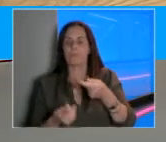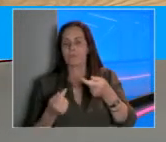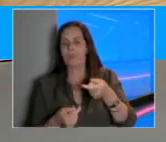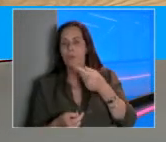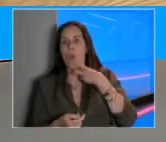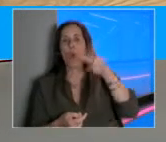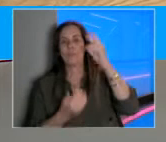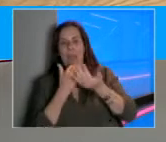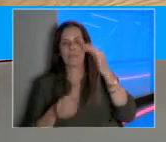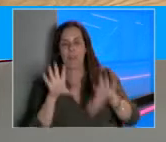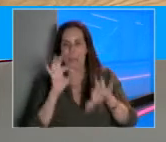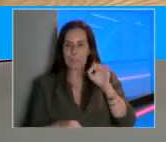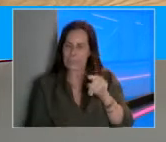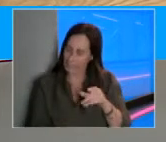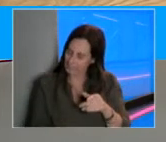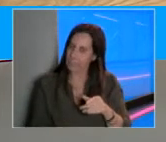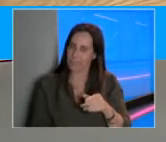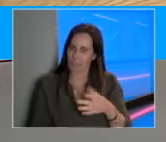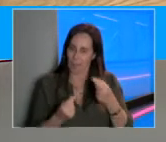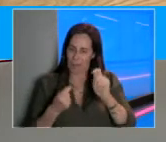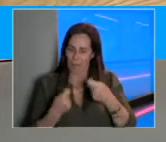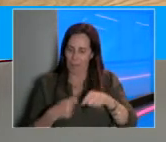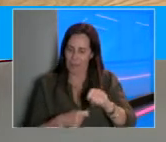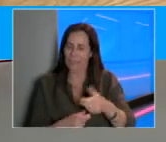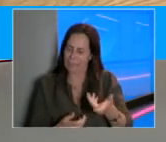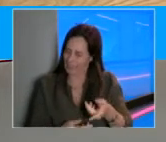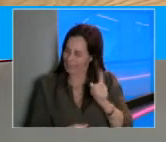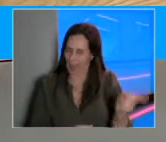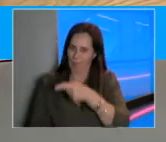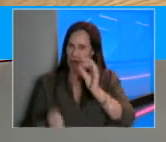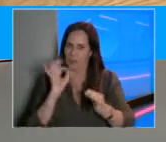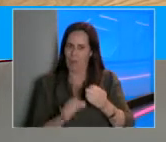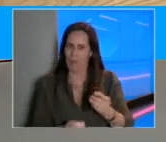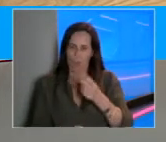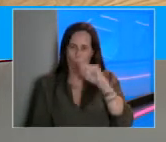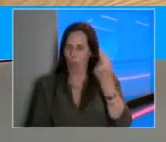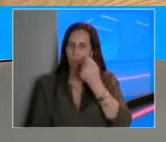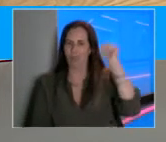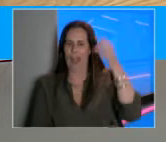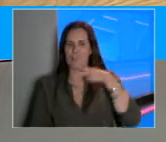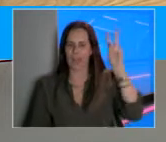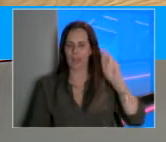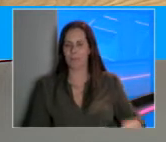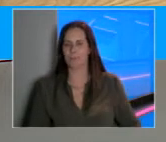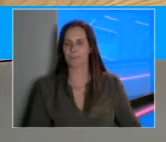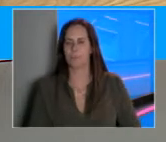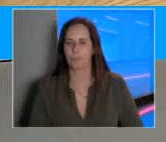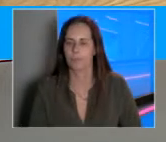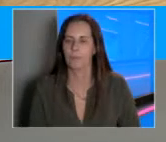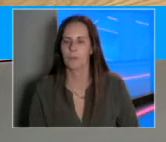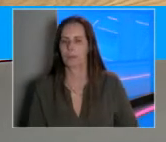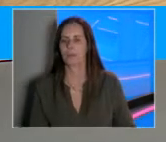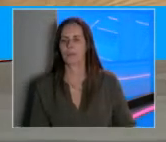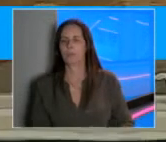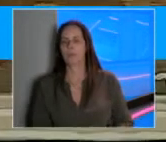כנסת על הבטחת בחירות, זה הרבה מאוד חברי כנסת ופוליטיקאים יצטרכו לעמוד בתביעה כזו. כן. אז אני אסביר שוב. תראה, קודם כל